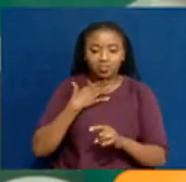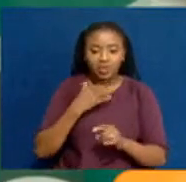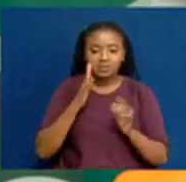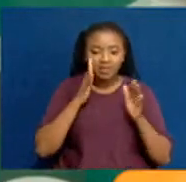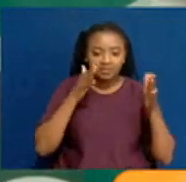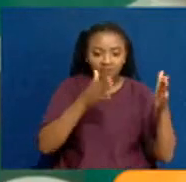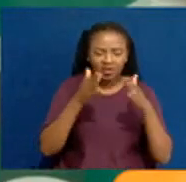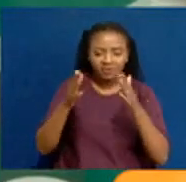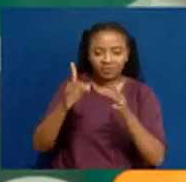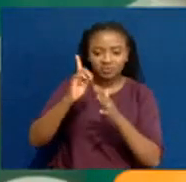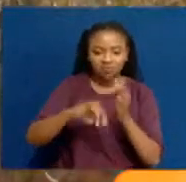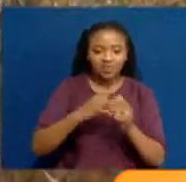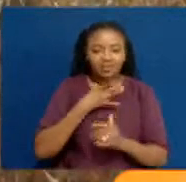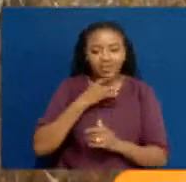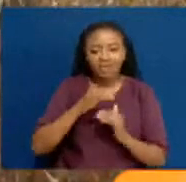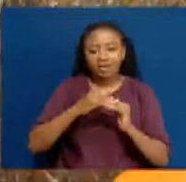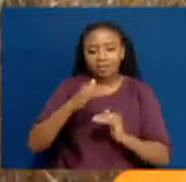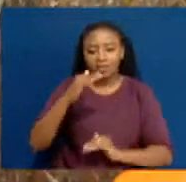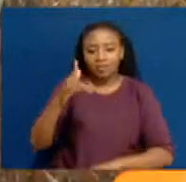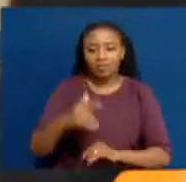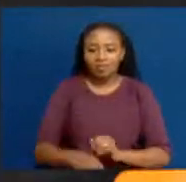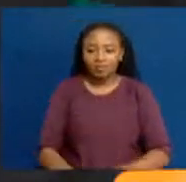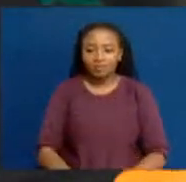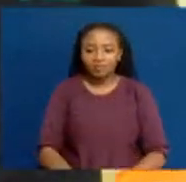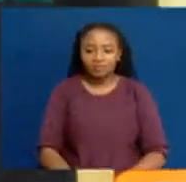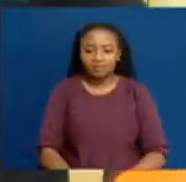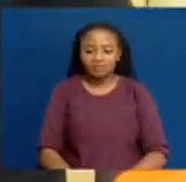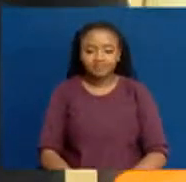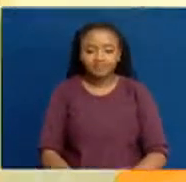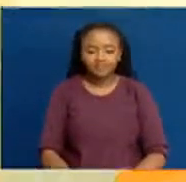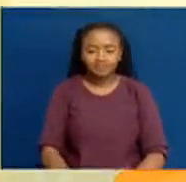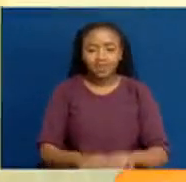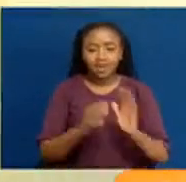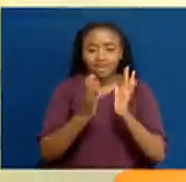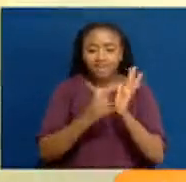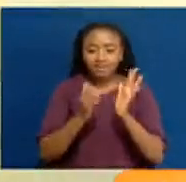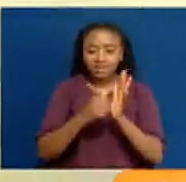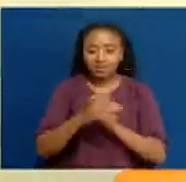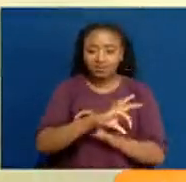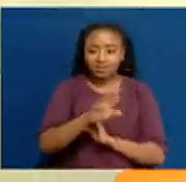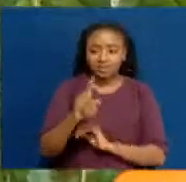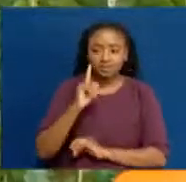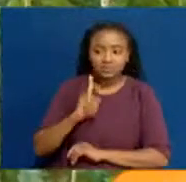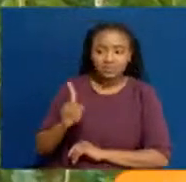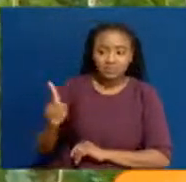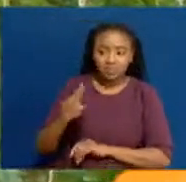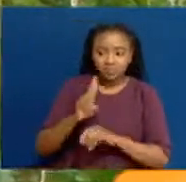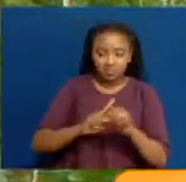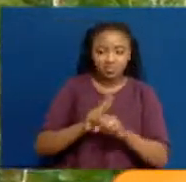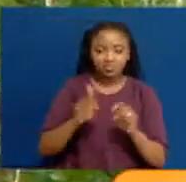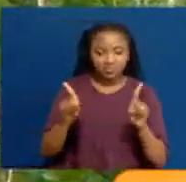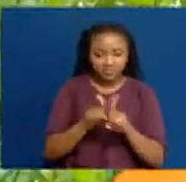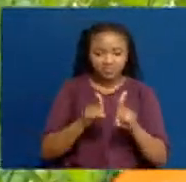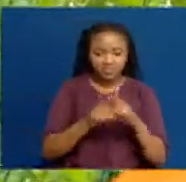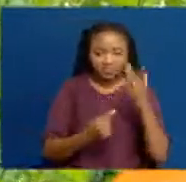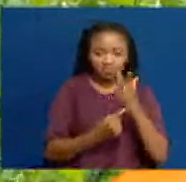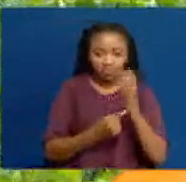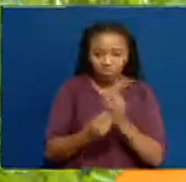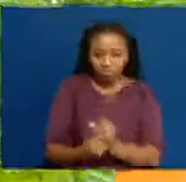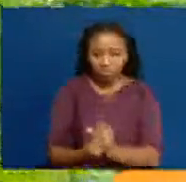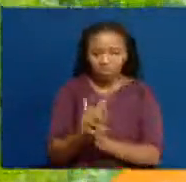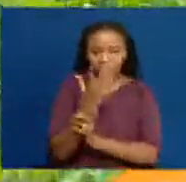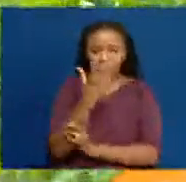doing most, which is growing crops. In Machakos County, Boniface Musembi is using Sinefa technology to grow tomatoes.